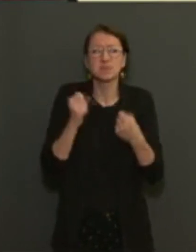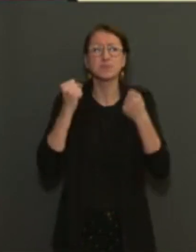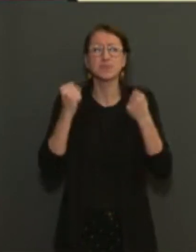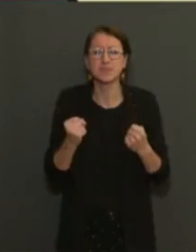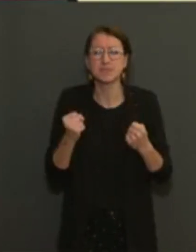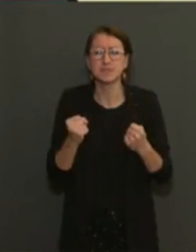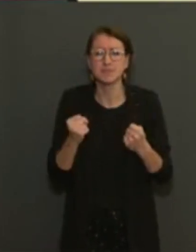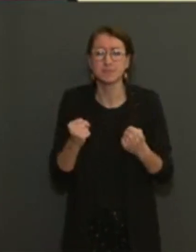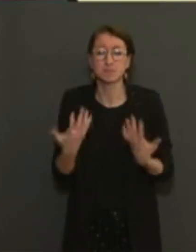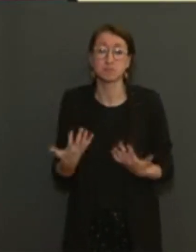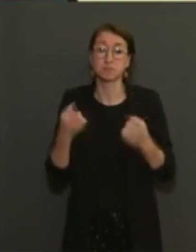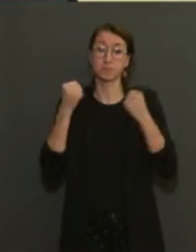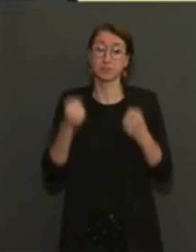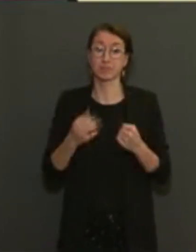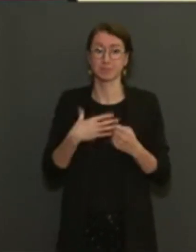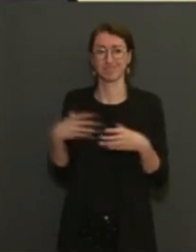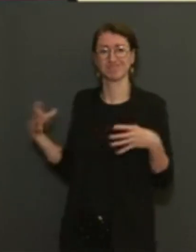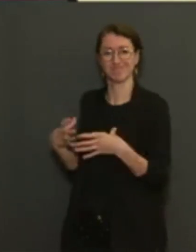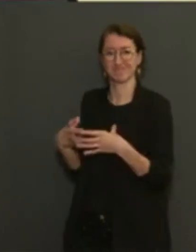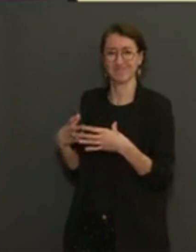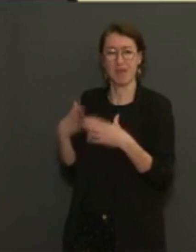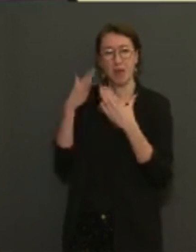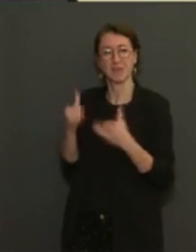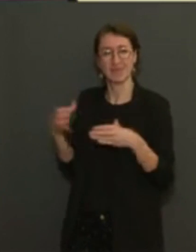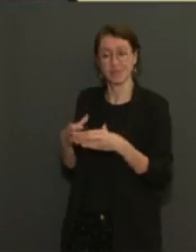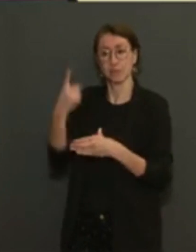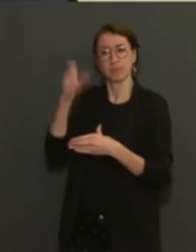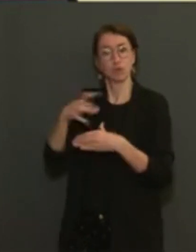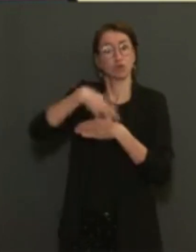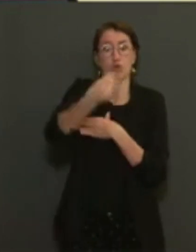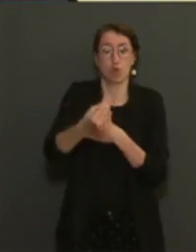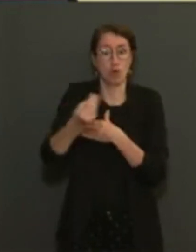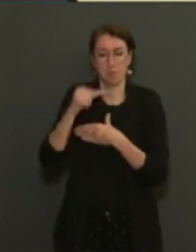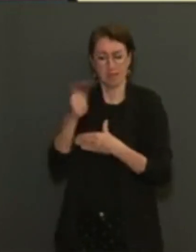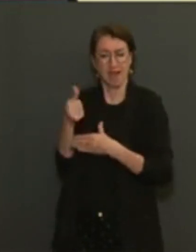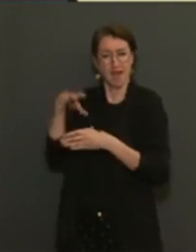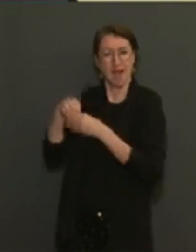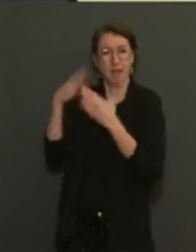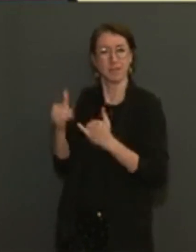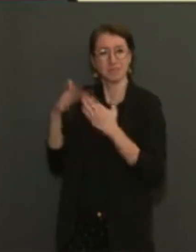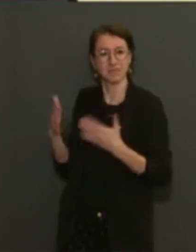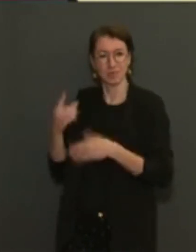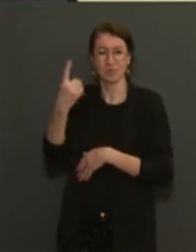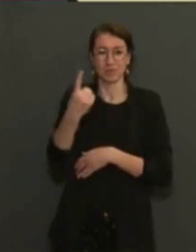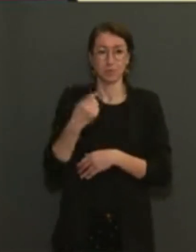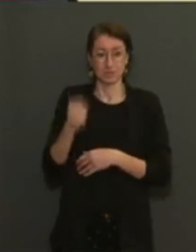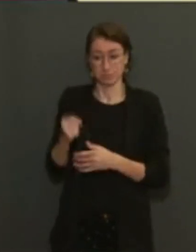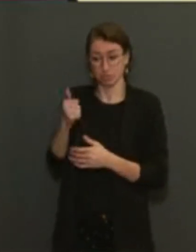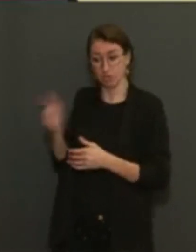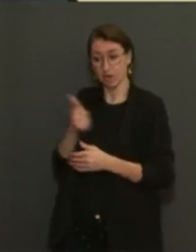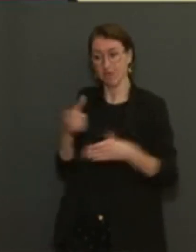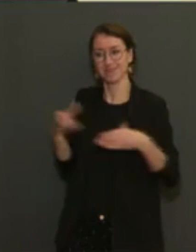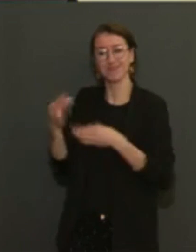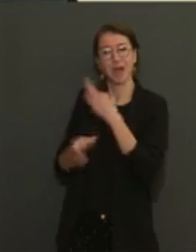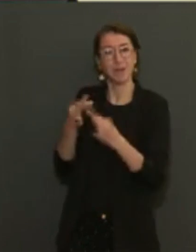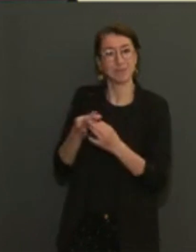personne extérieure à la famille que l'on peut, chacun d'entre nous, avoir comme contact étroit. Une personne,